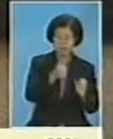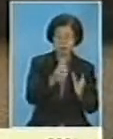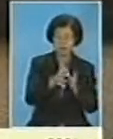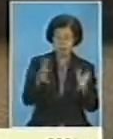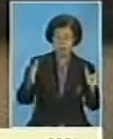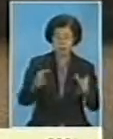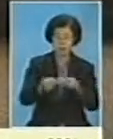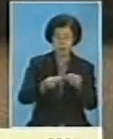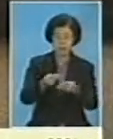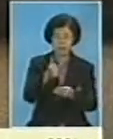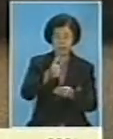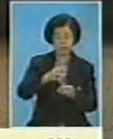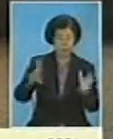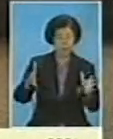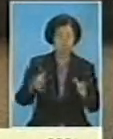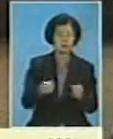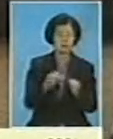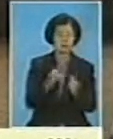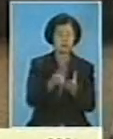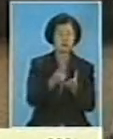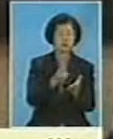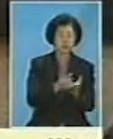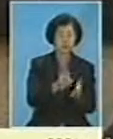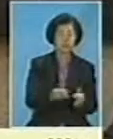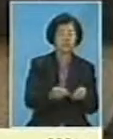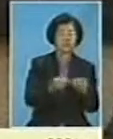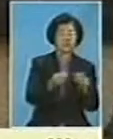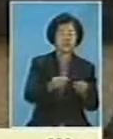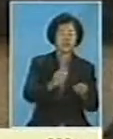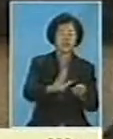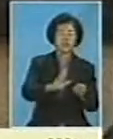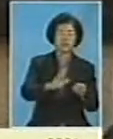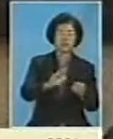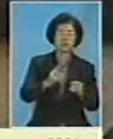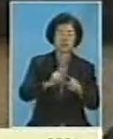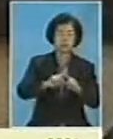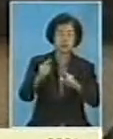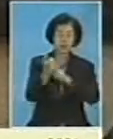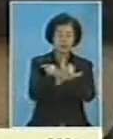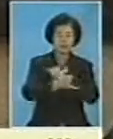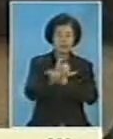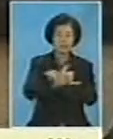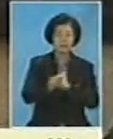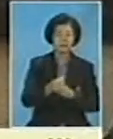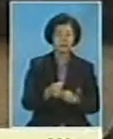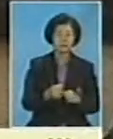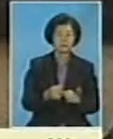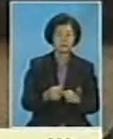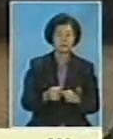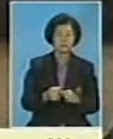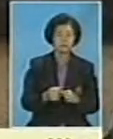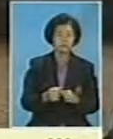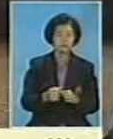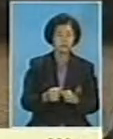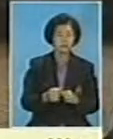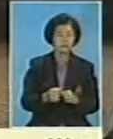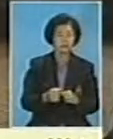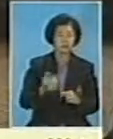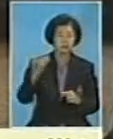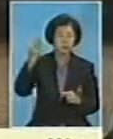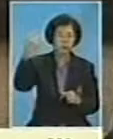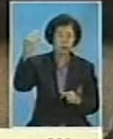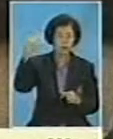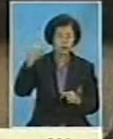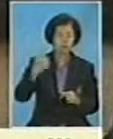ทั้งยุทธศาสตร์การระบายข้าวให้รัฐวิสาหกิจของต่างประเทศในลักษณะ G2G นั้นที่ผ่านม